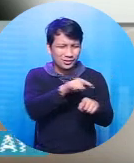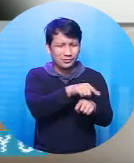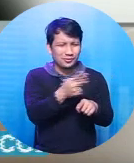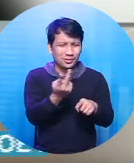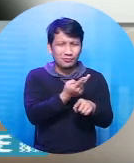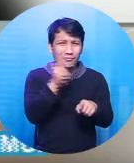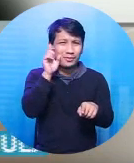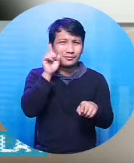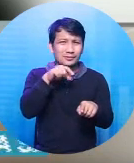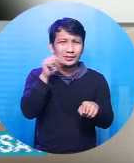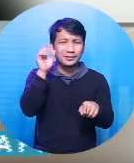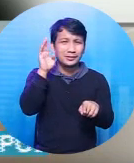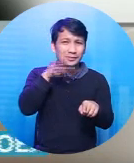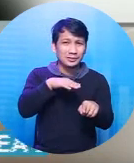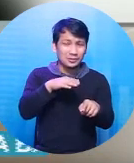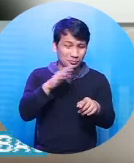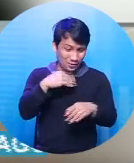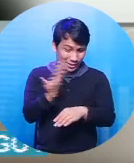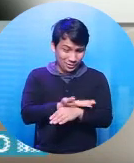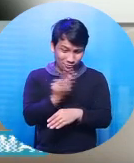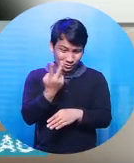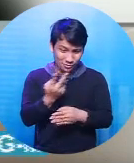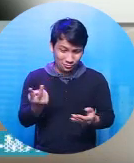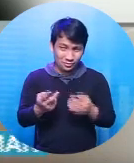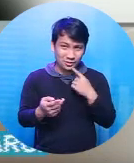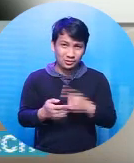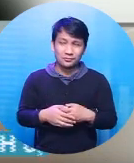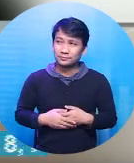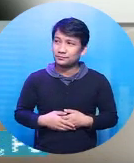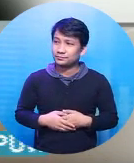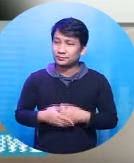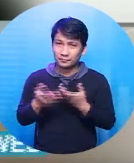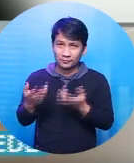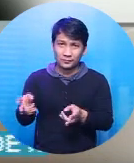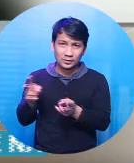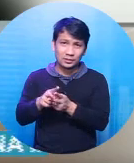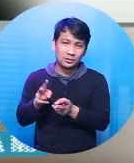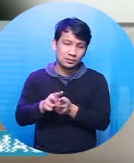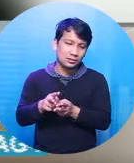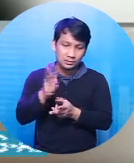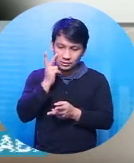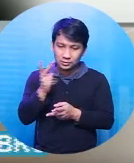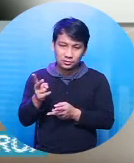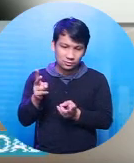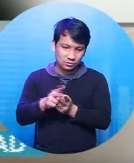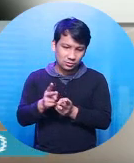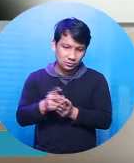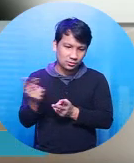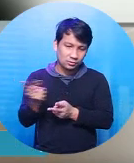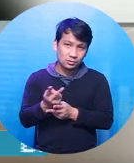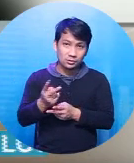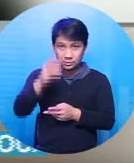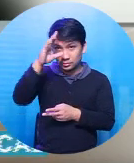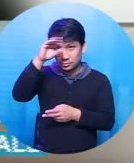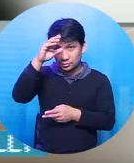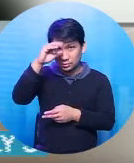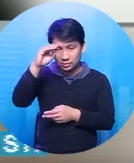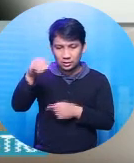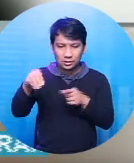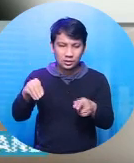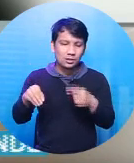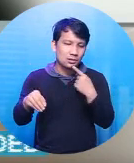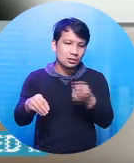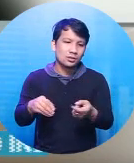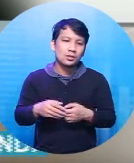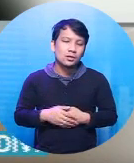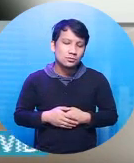Okay. Kinausap niyo ba sila pagkatapos noon? Opo, kinausap yung anak ko lalaki, tinawag ko sa